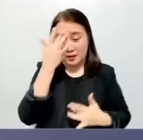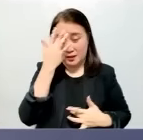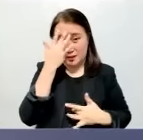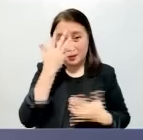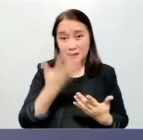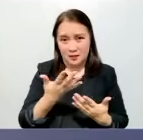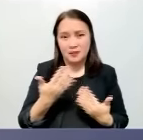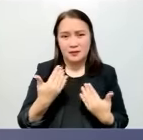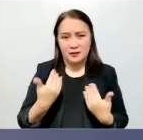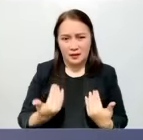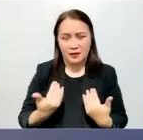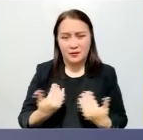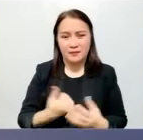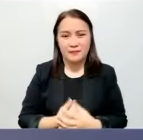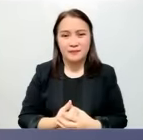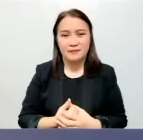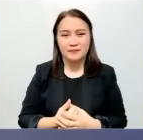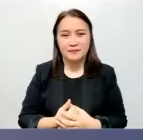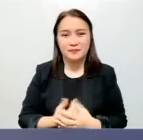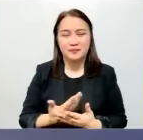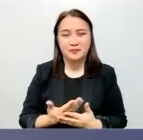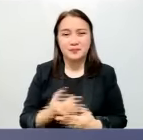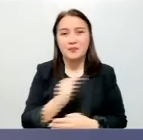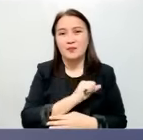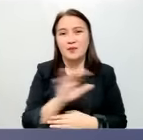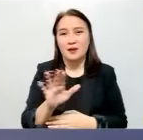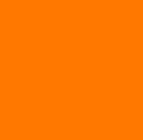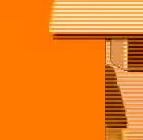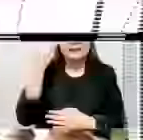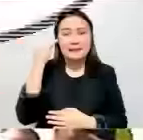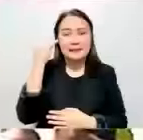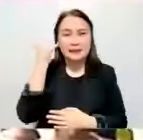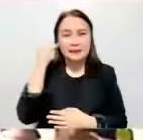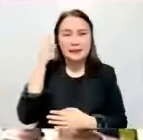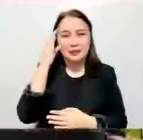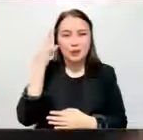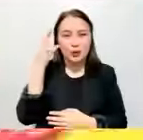mainit. Nasa frontline ng balitang yan, si JC Cosico.